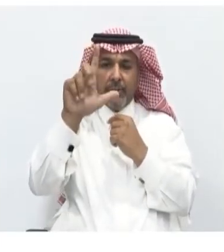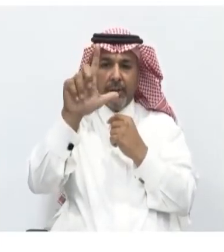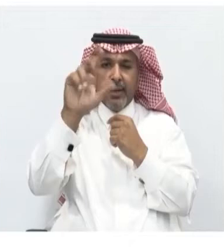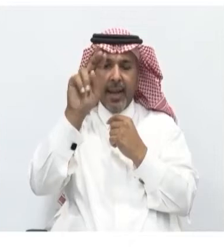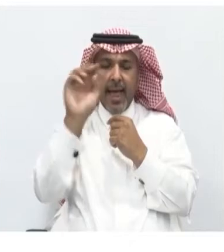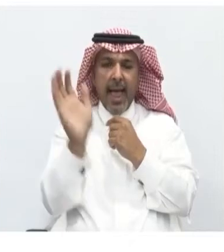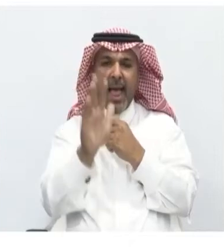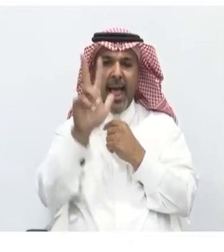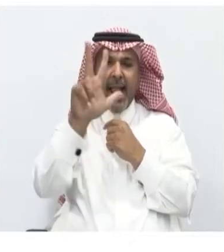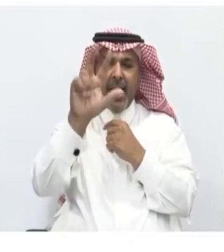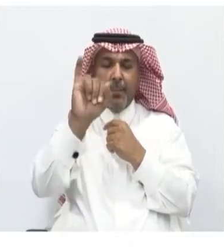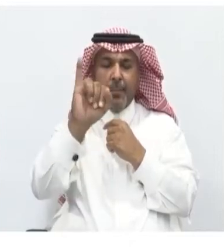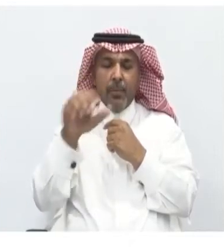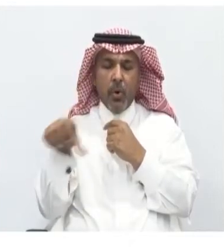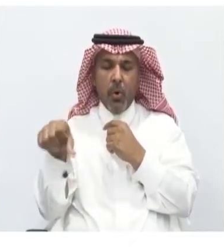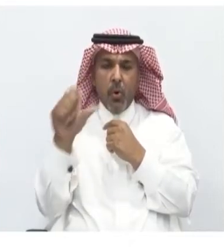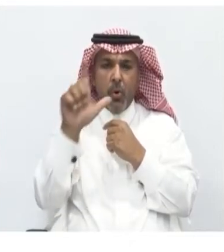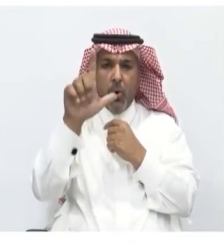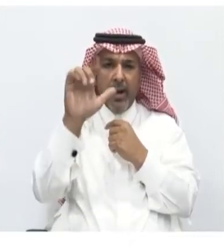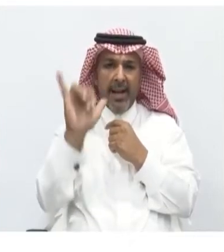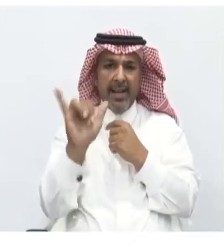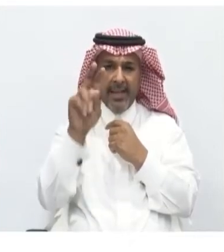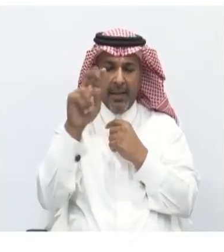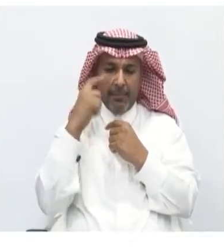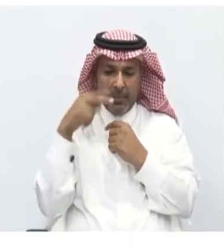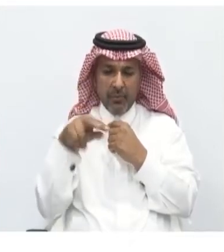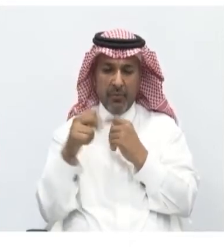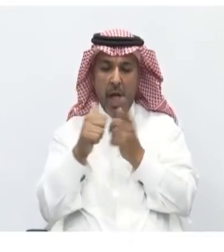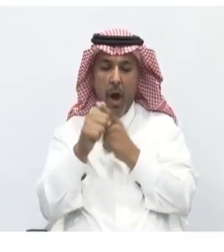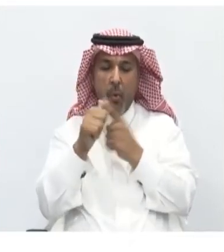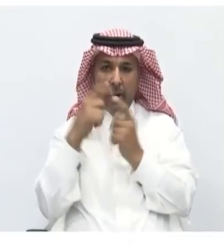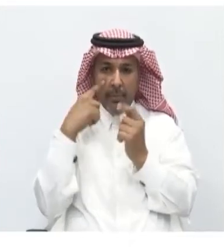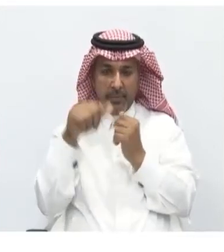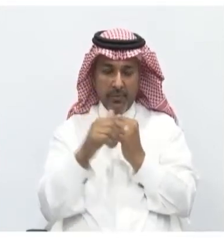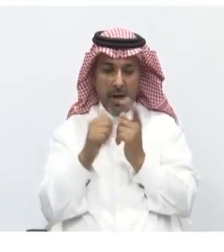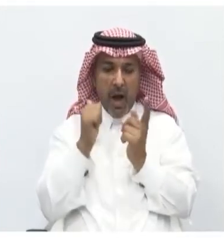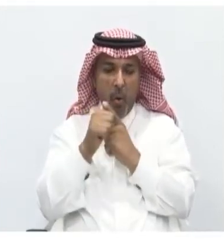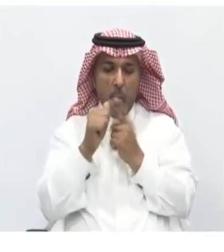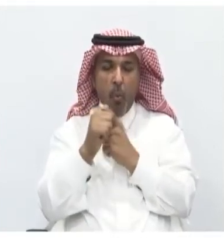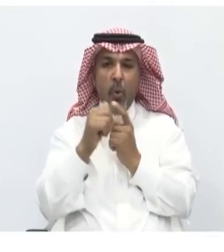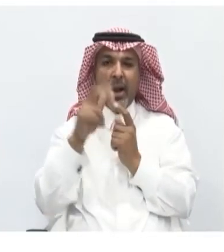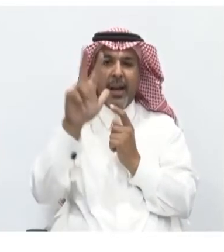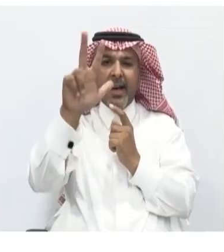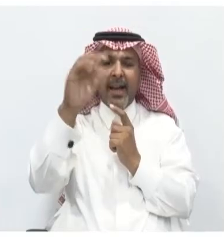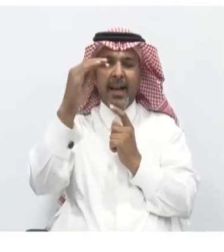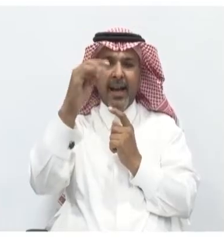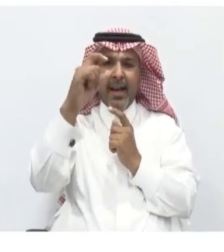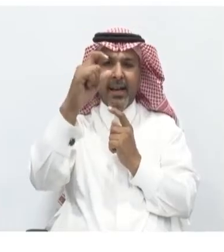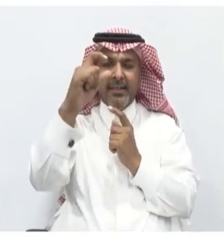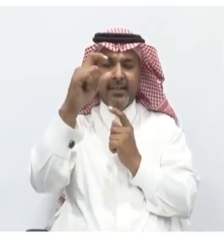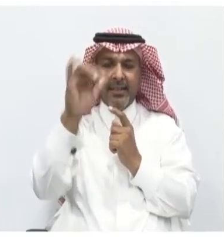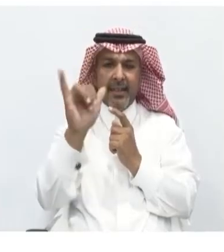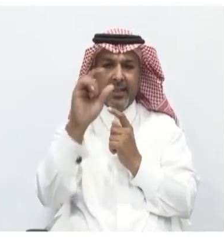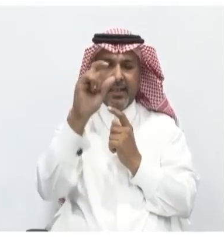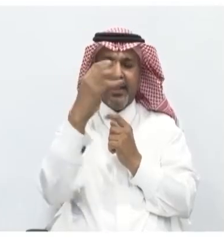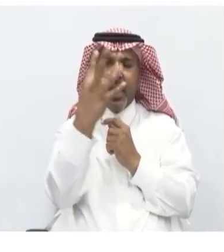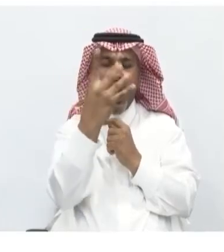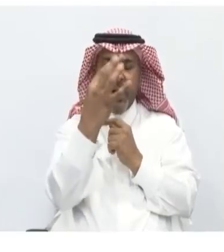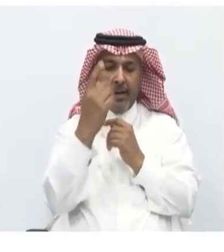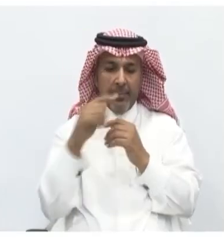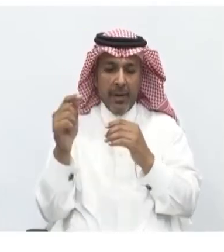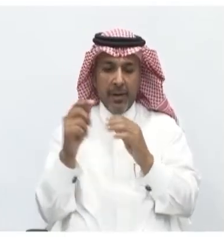كتل المواد المتفاعله اولا الحديد اربع مولات من الحديد